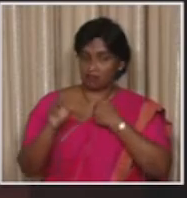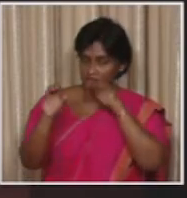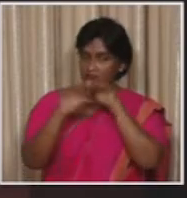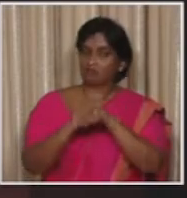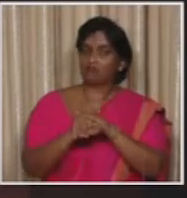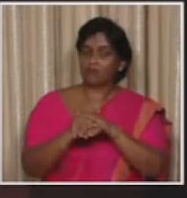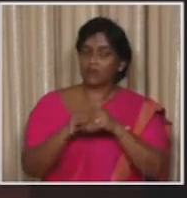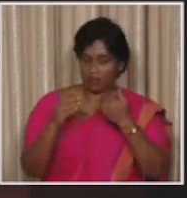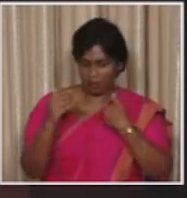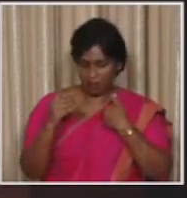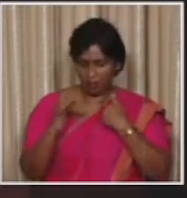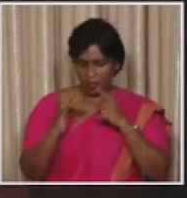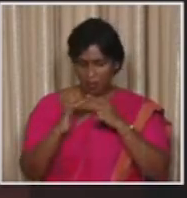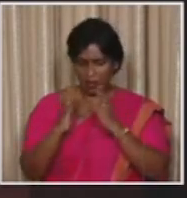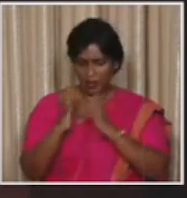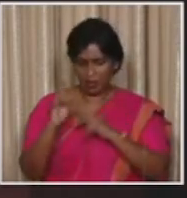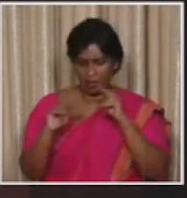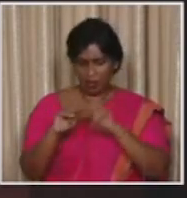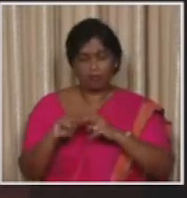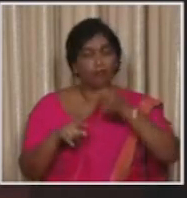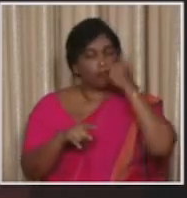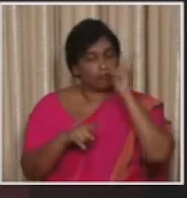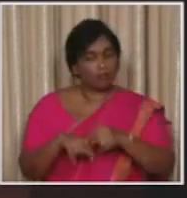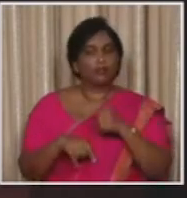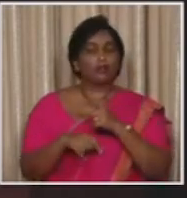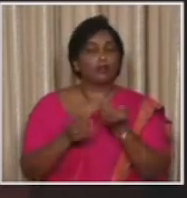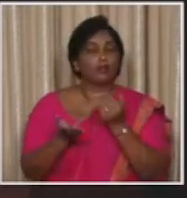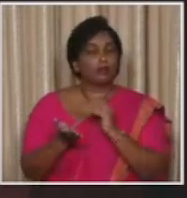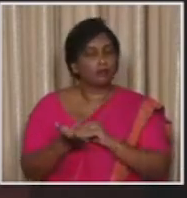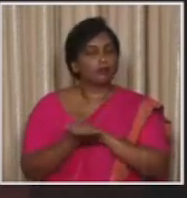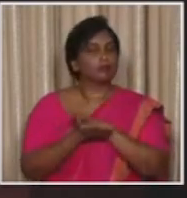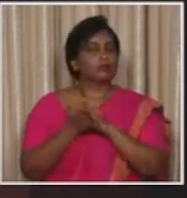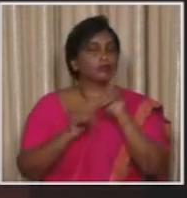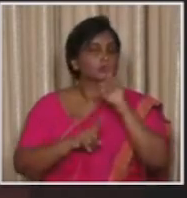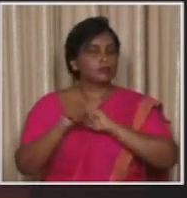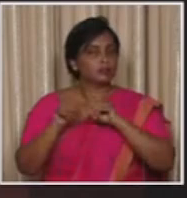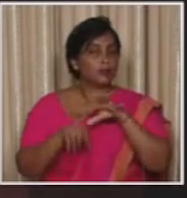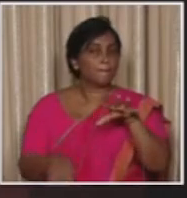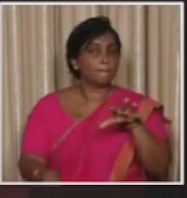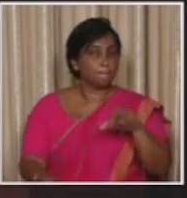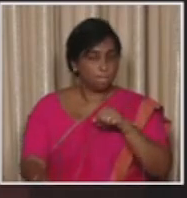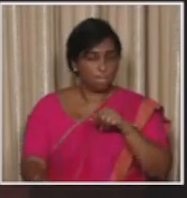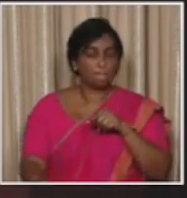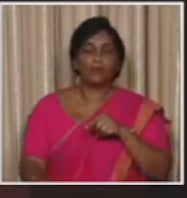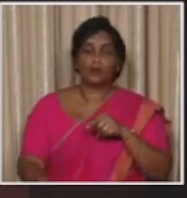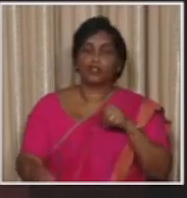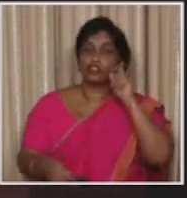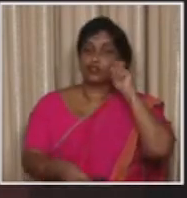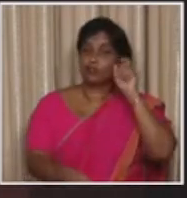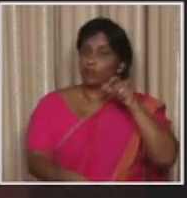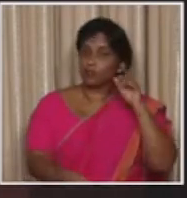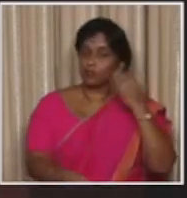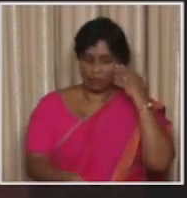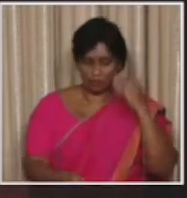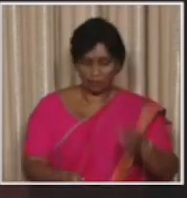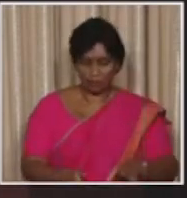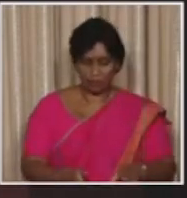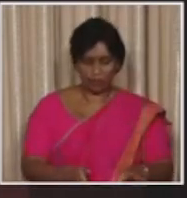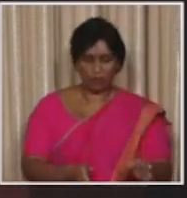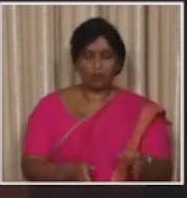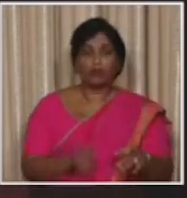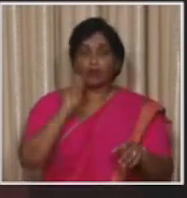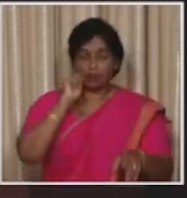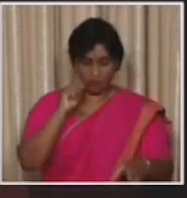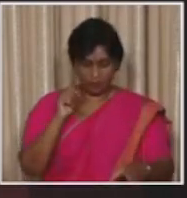අපි IMF එකඟතාවය නැවත සාකච්ඡාවට භාජනය කරලා ජනතාවගේ පැත්තෙන් ජනතාවගේ වැඩ